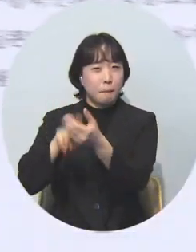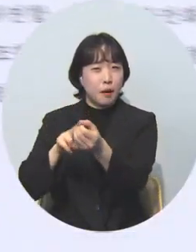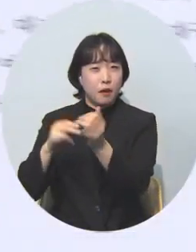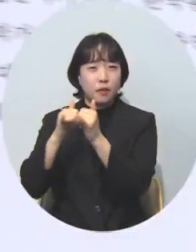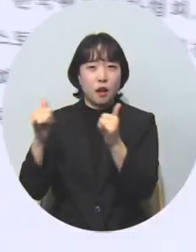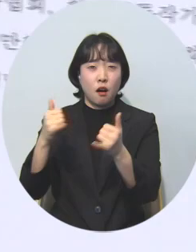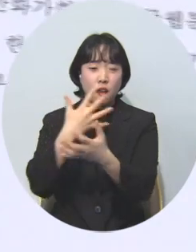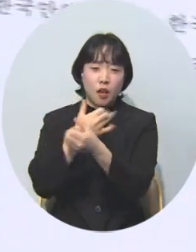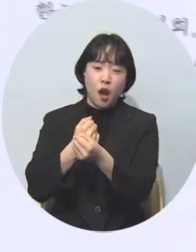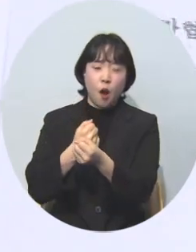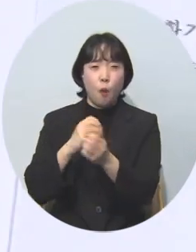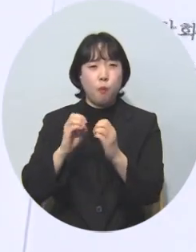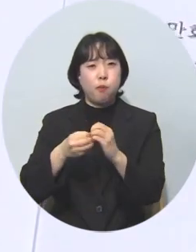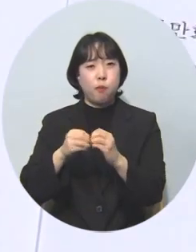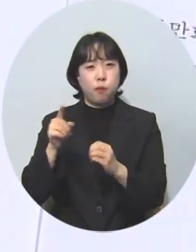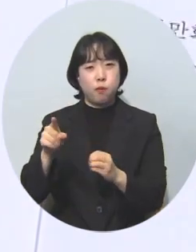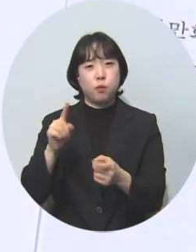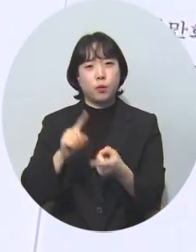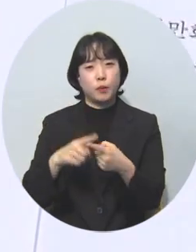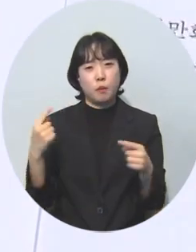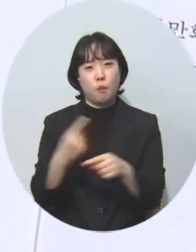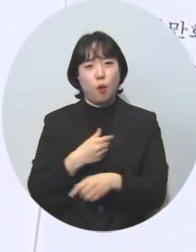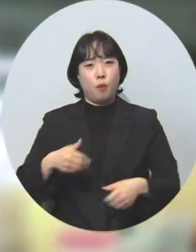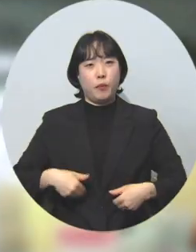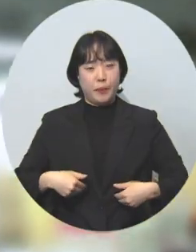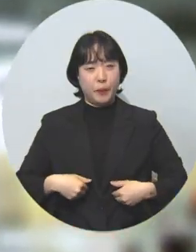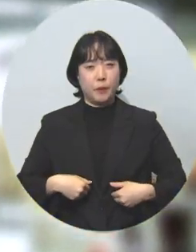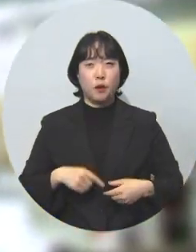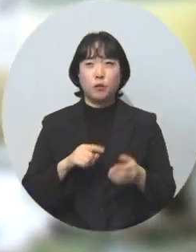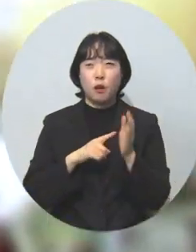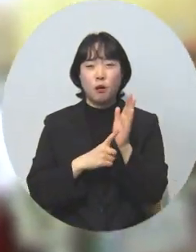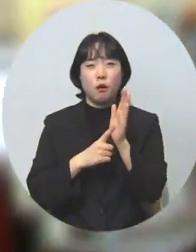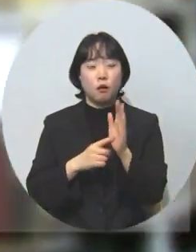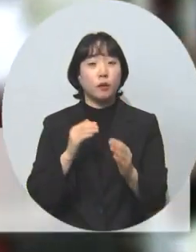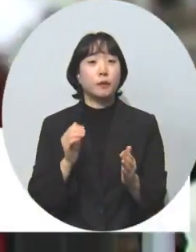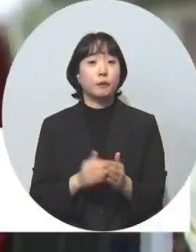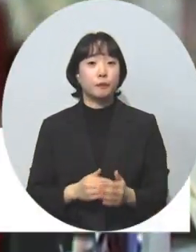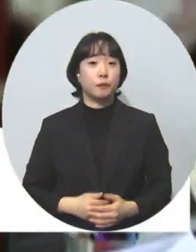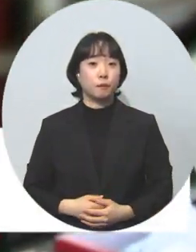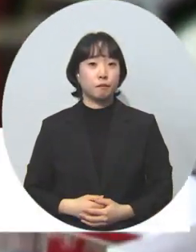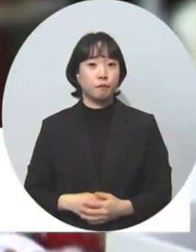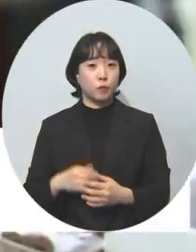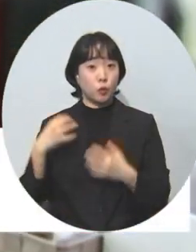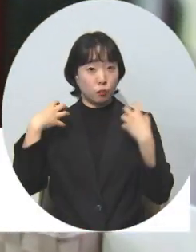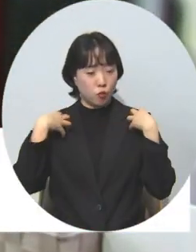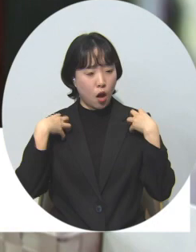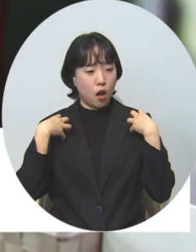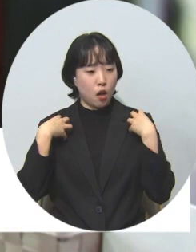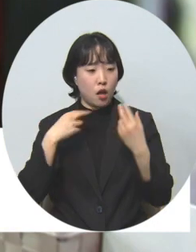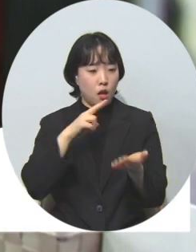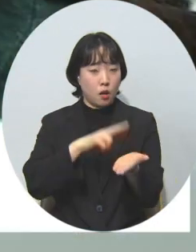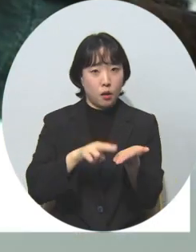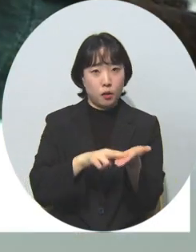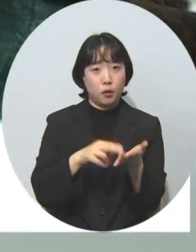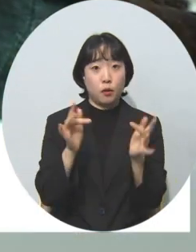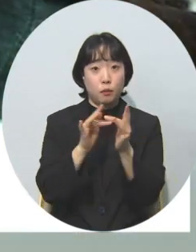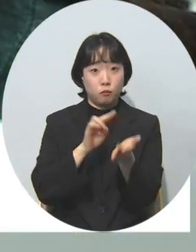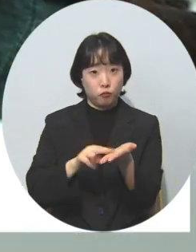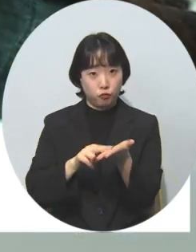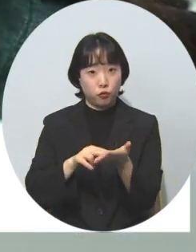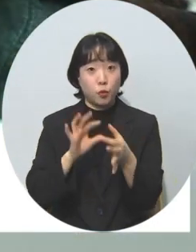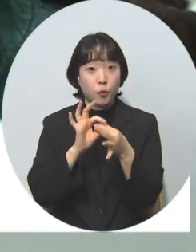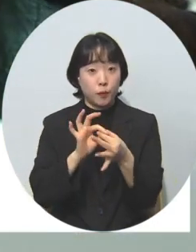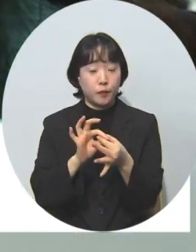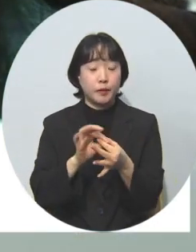떠오르며 제도적인 개선방안이 논의됐습니다 정부가 만화 웹툰 분야의 표준계약서 두종의 재정과